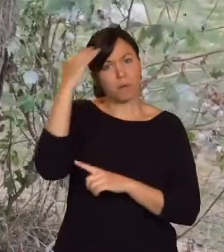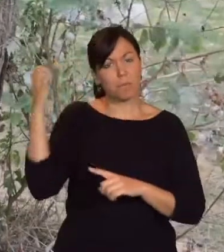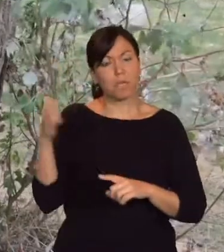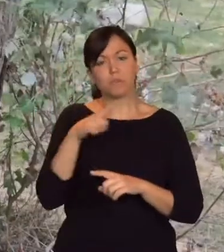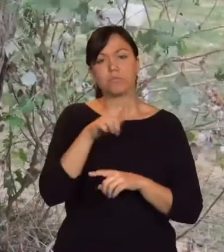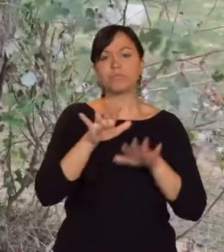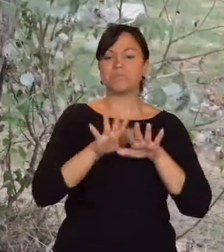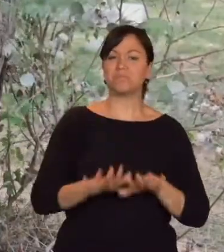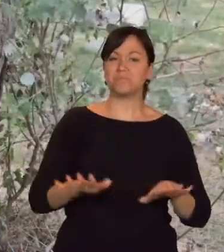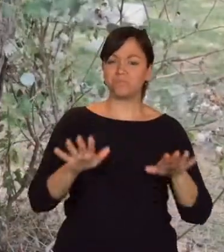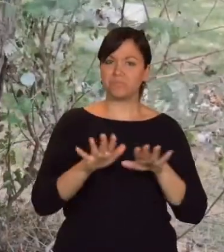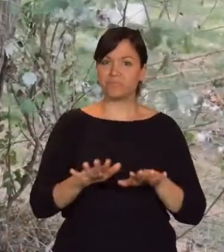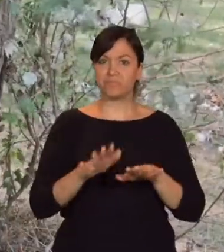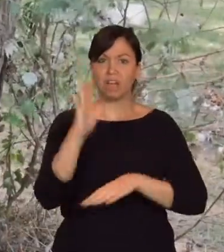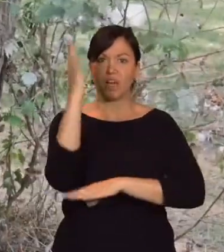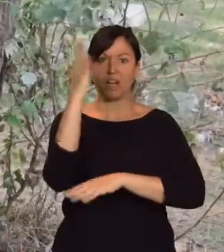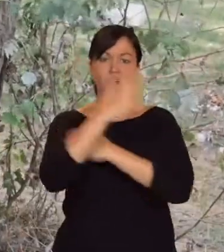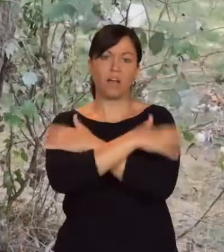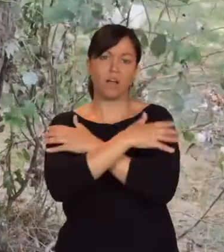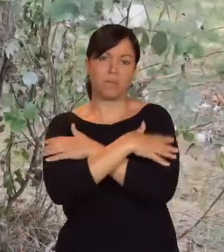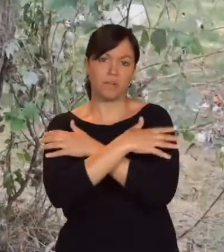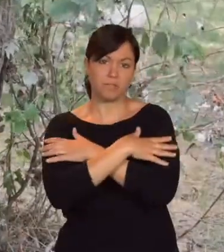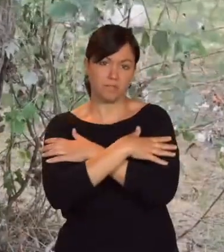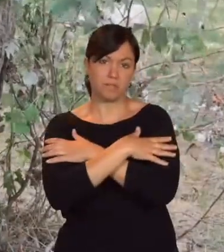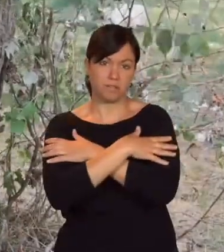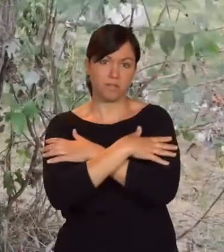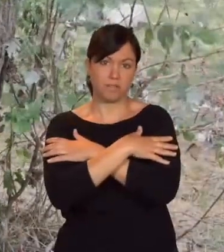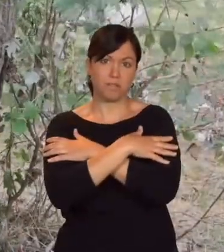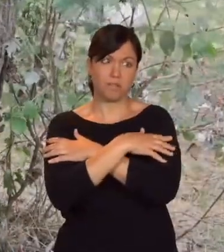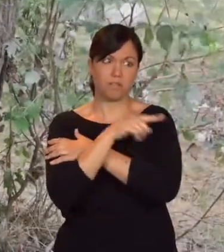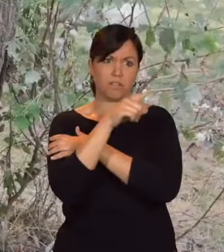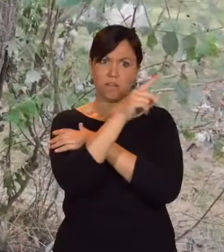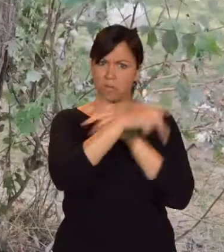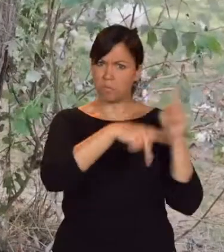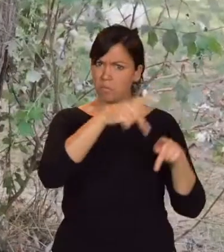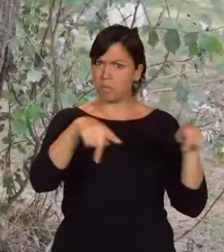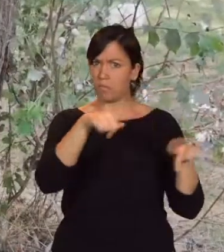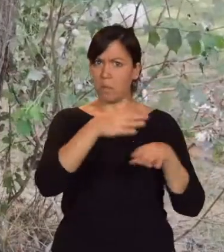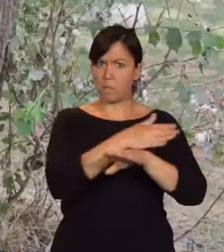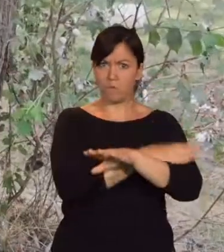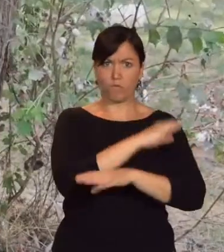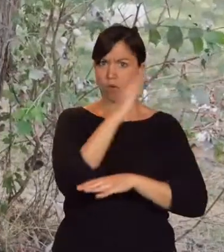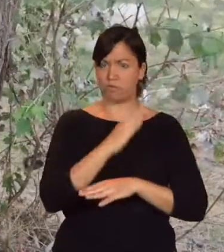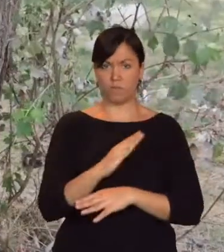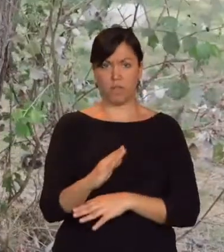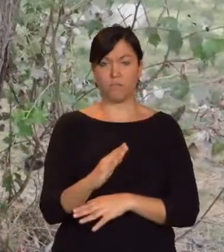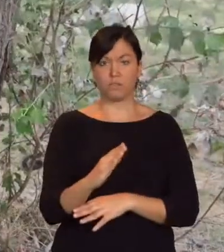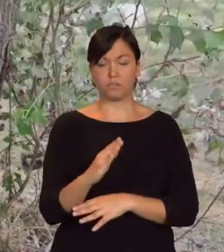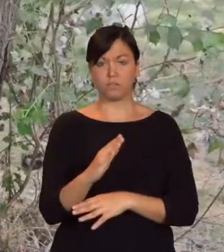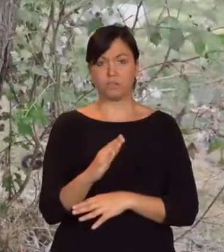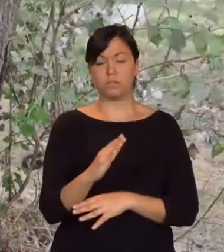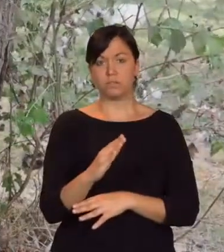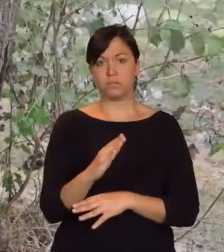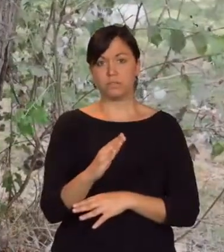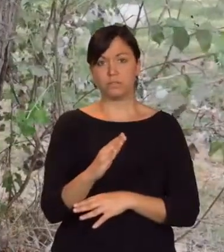més lleugeres, van poder abraçar arbres que hi havia moltes vegades cap d'elles doncs, que ho havia fet abans.